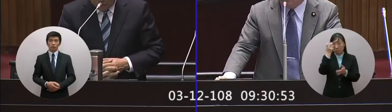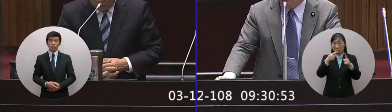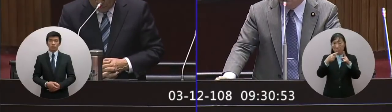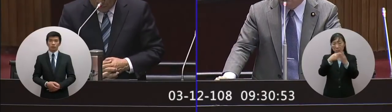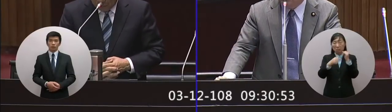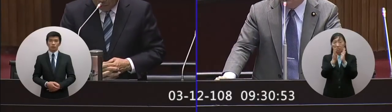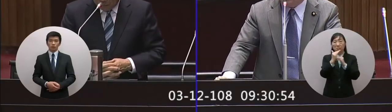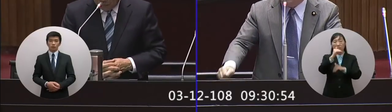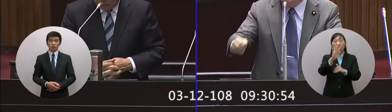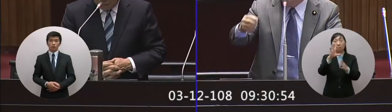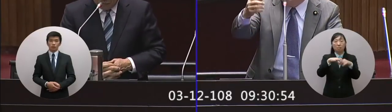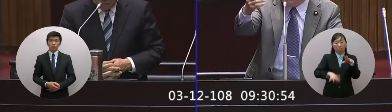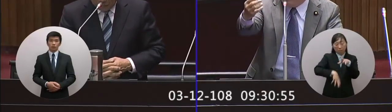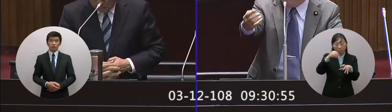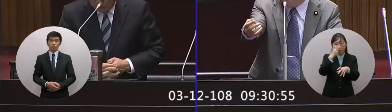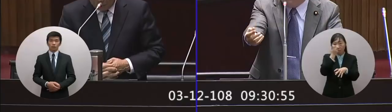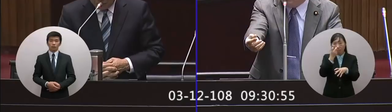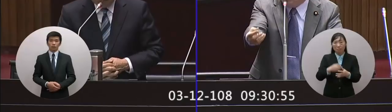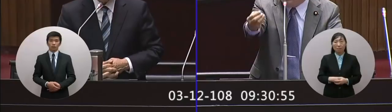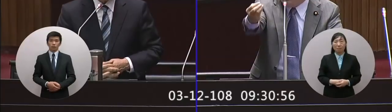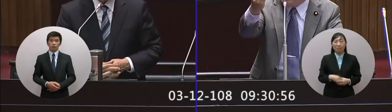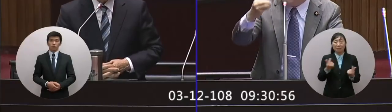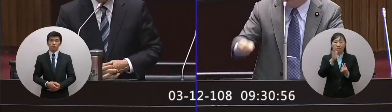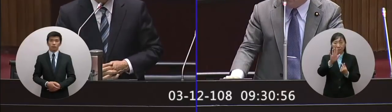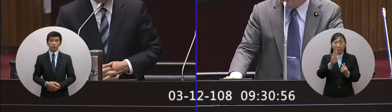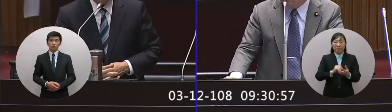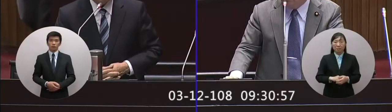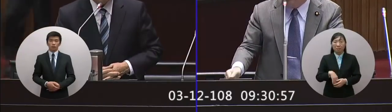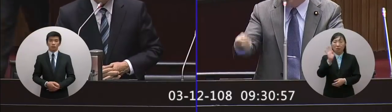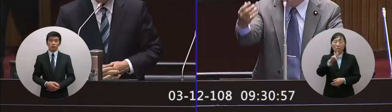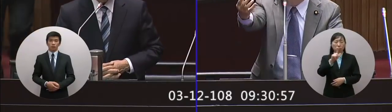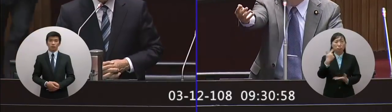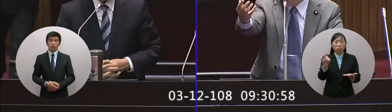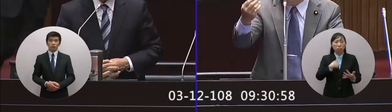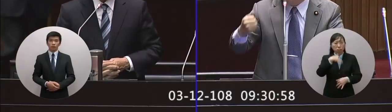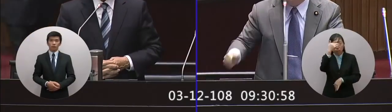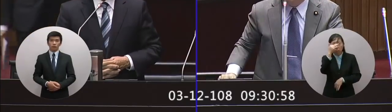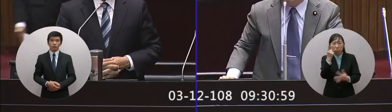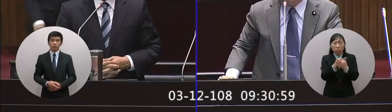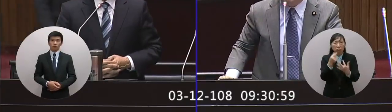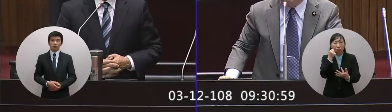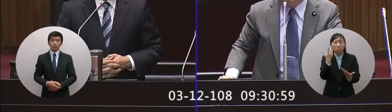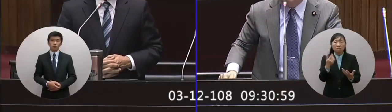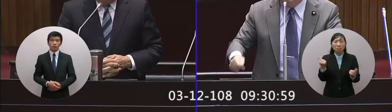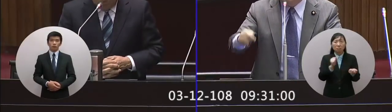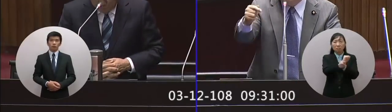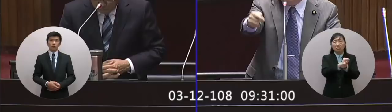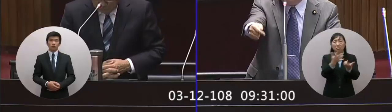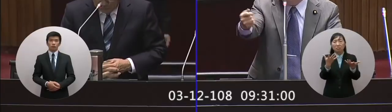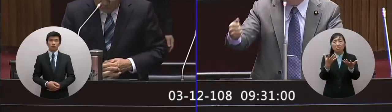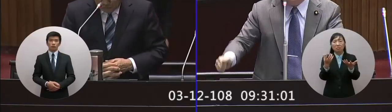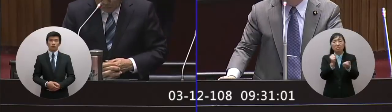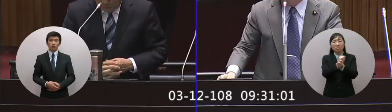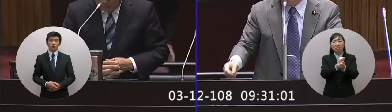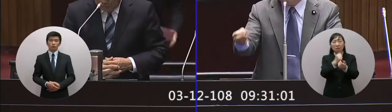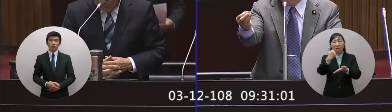用抽验的。那包括有一些东西还是看不见的哦，比如说如果木材的产品进口，里面